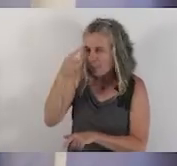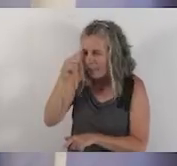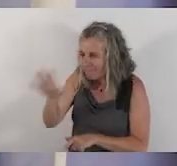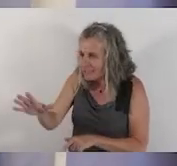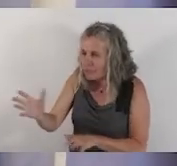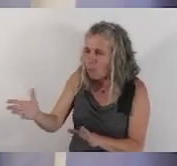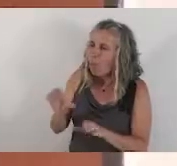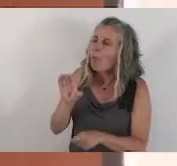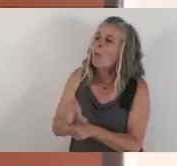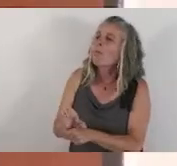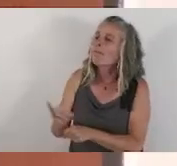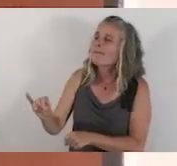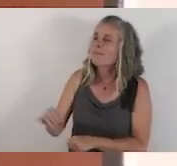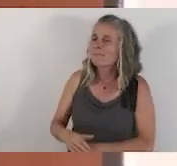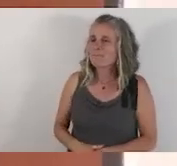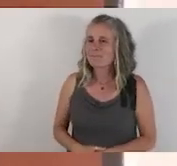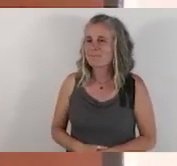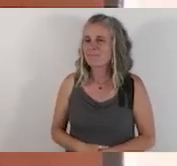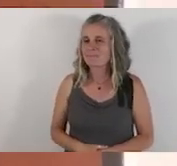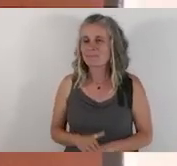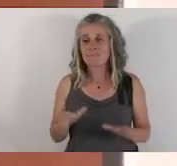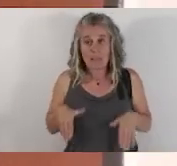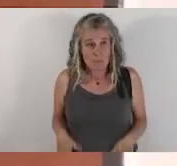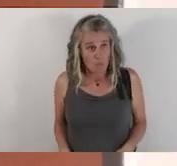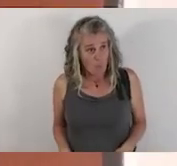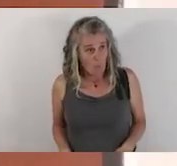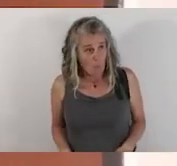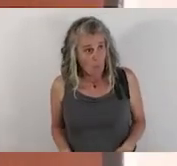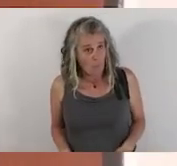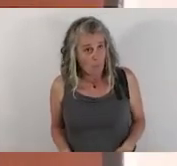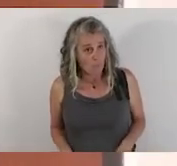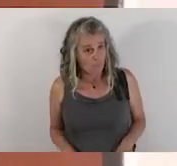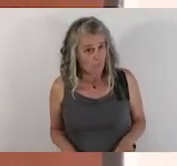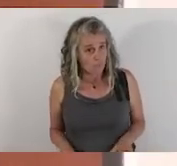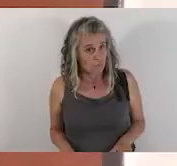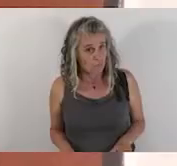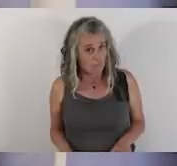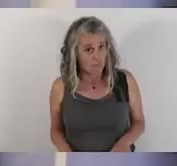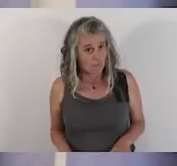y a-t-il des contre, des abstentions?